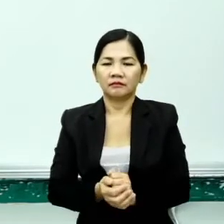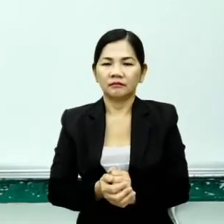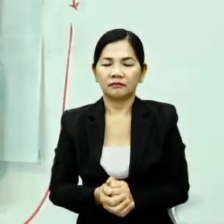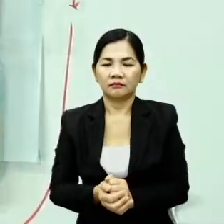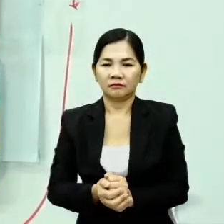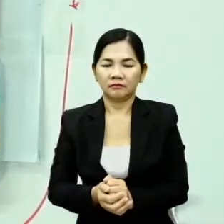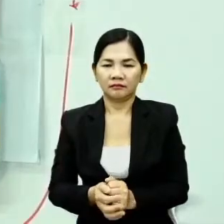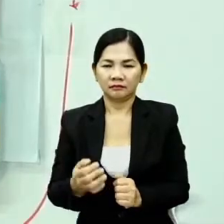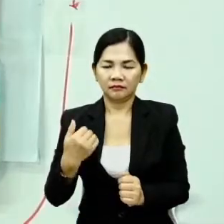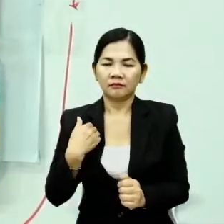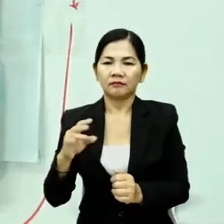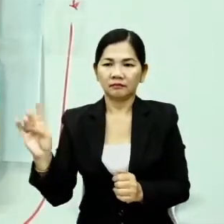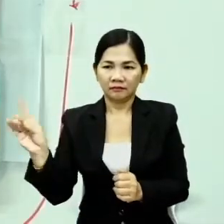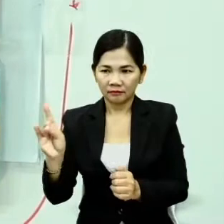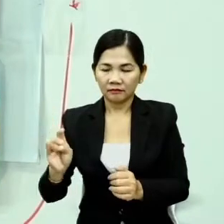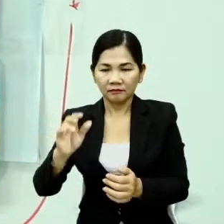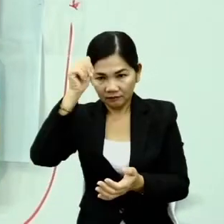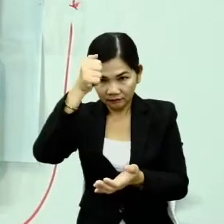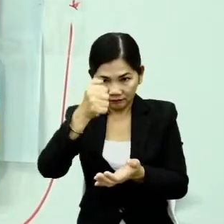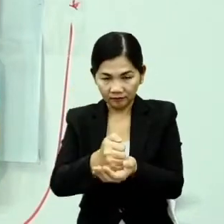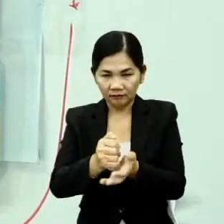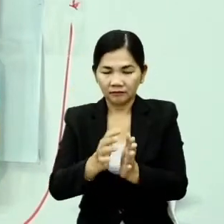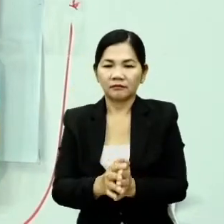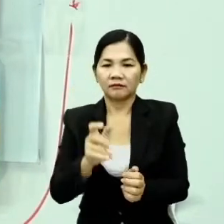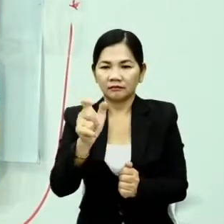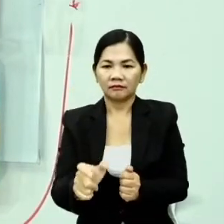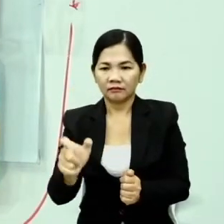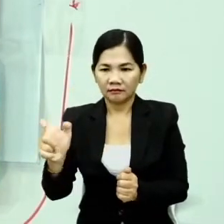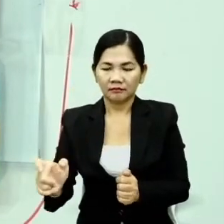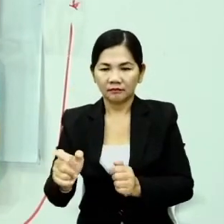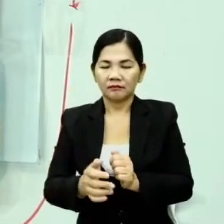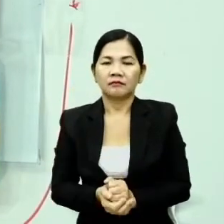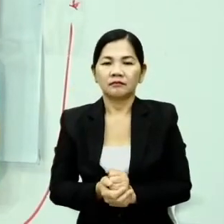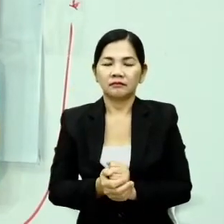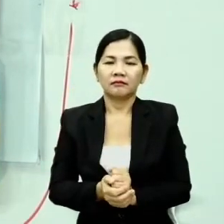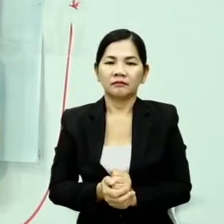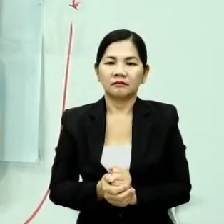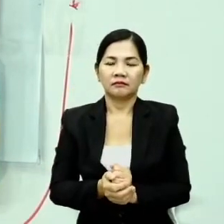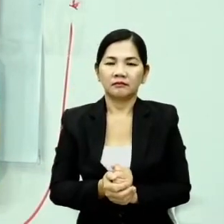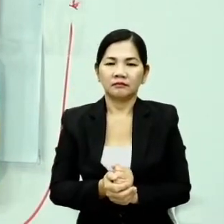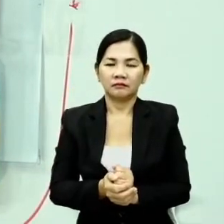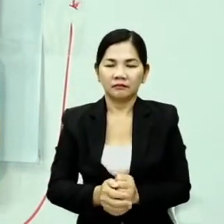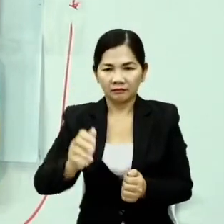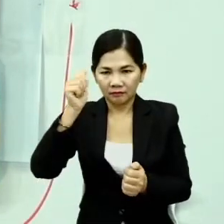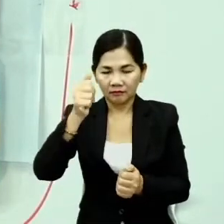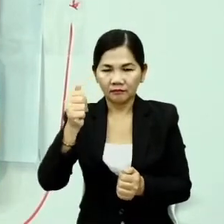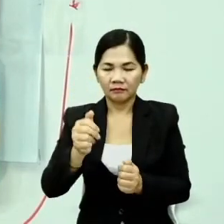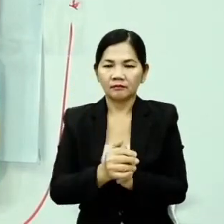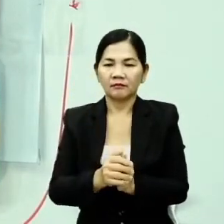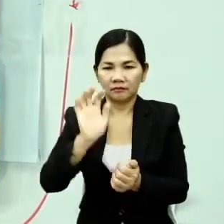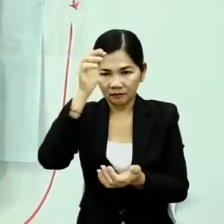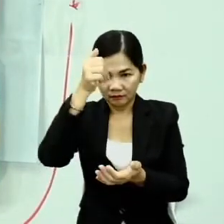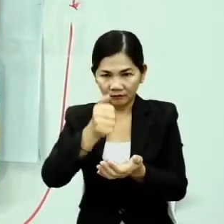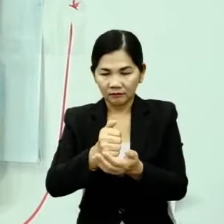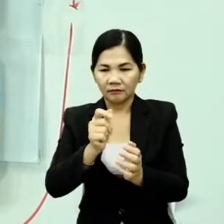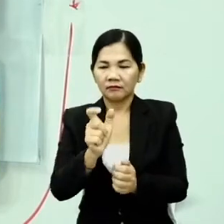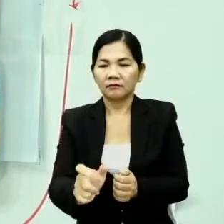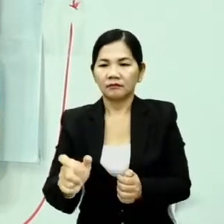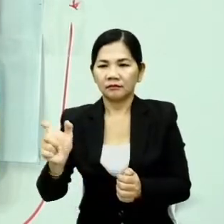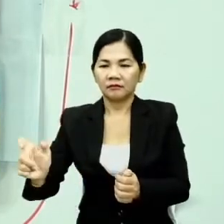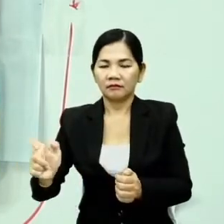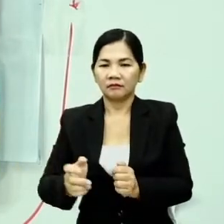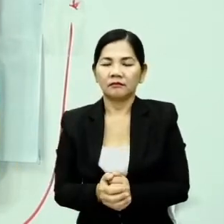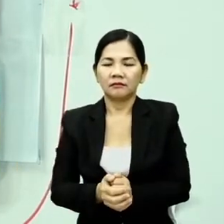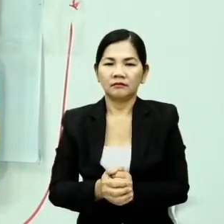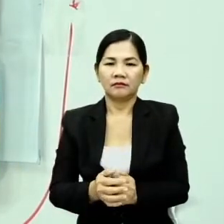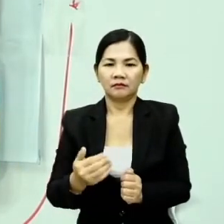chấn ta sạn bắt đo bây giờ vậy kha tới đó mà được trường cha chấn con mơ mơ cha bắt đo bây giờ ấy kha tới con cha lấy con mơ cha đôi